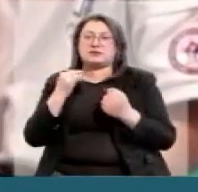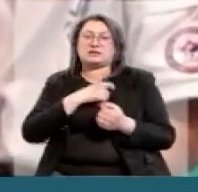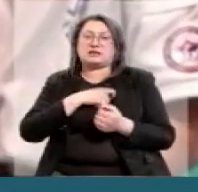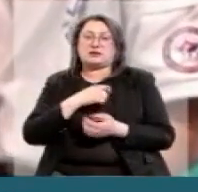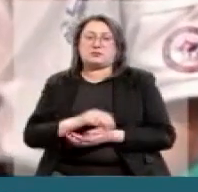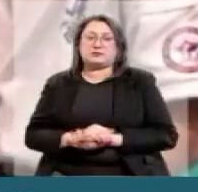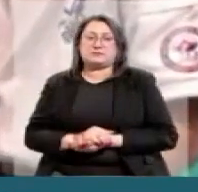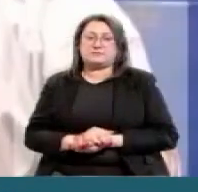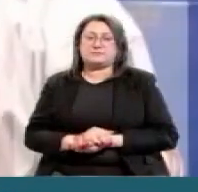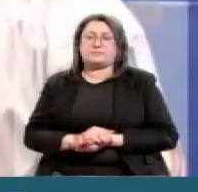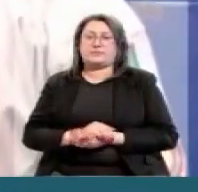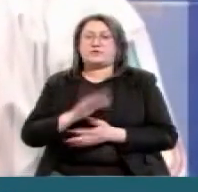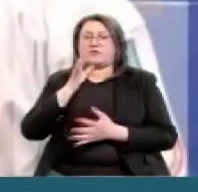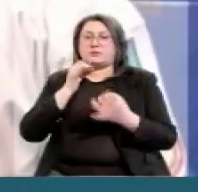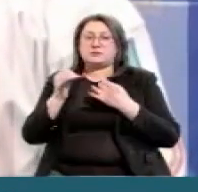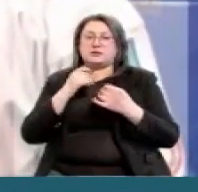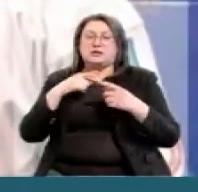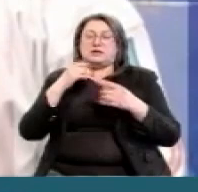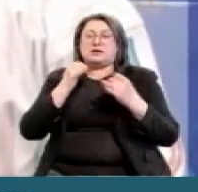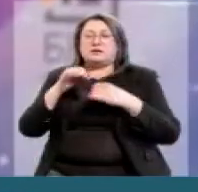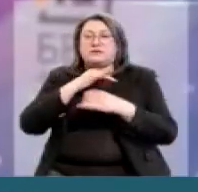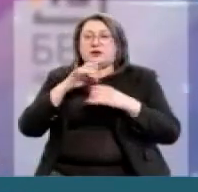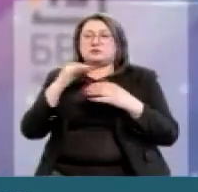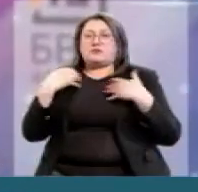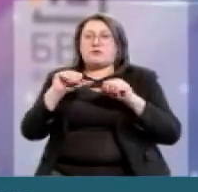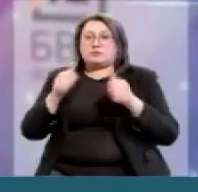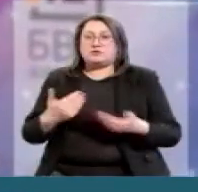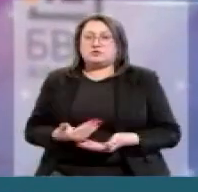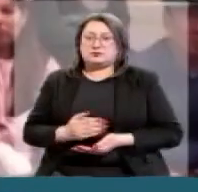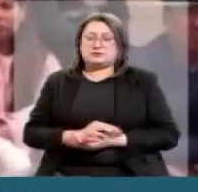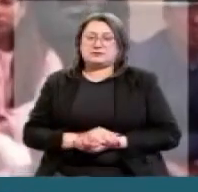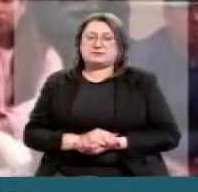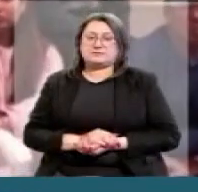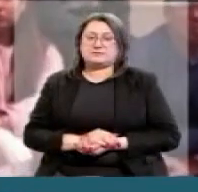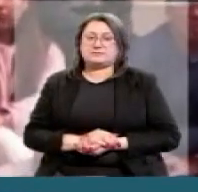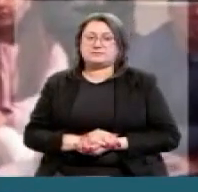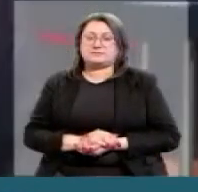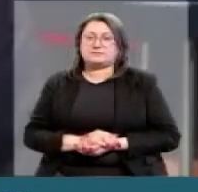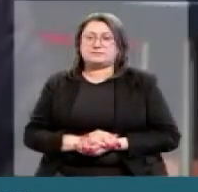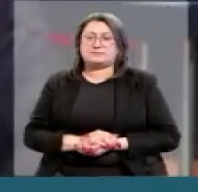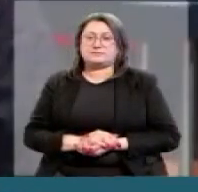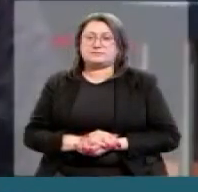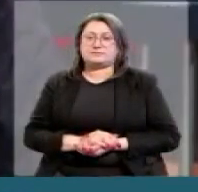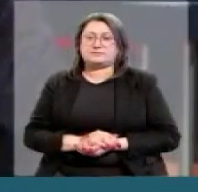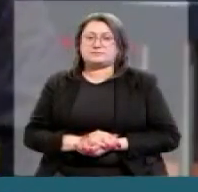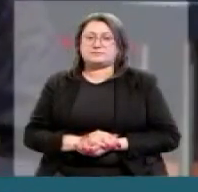Өз кезегінде партия басшысы саяси құрылым тұғырнамасының негізгі бағыттарына тоқталды. Алдағы науқанның маңыздылығын түсіндірді.